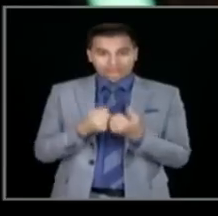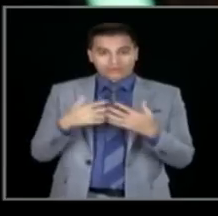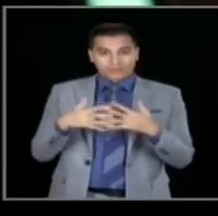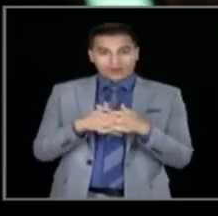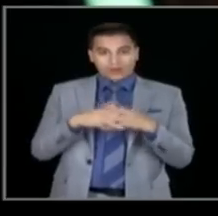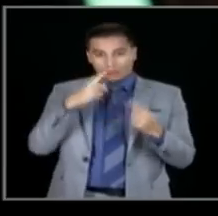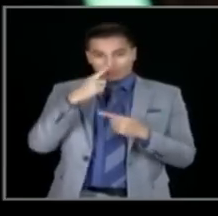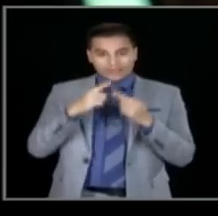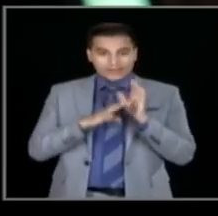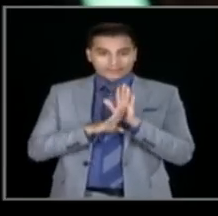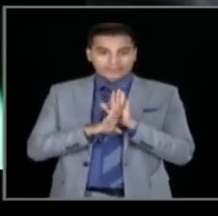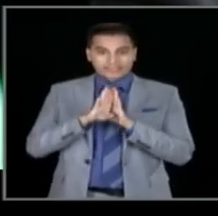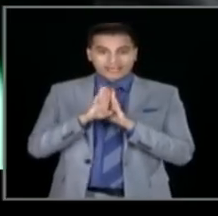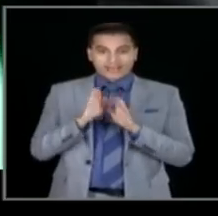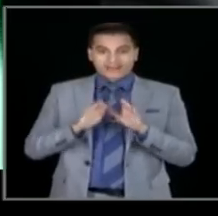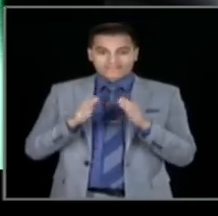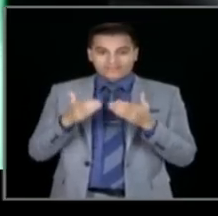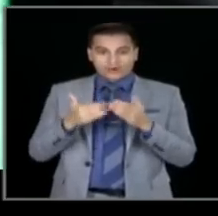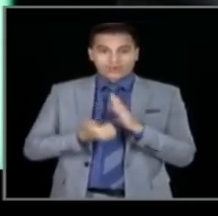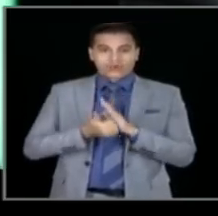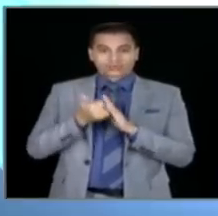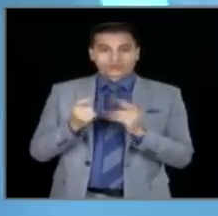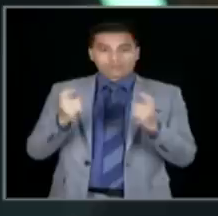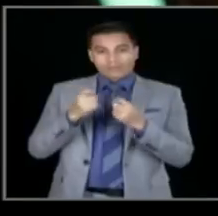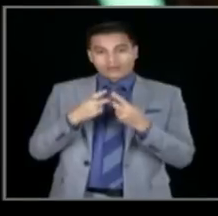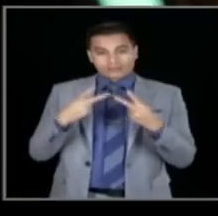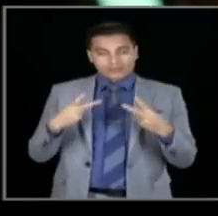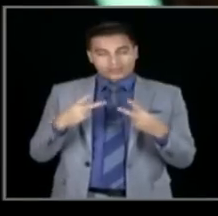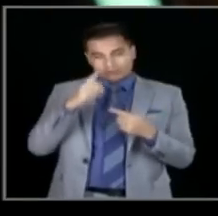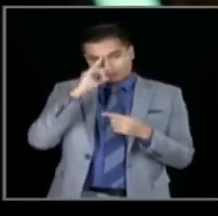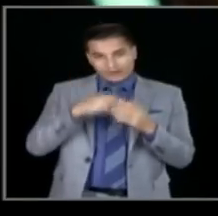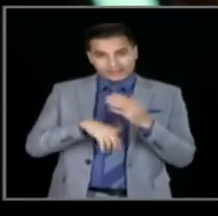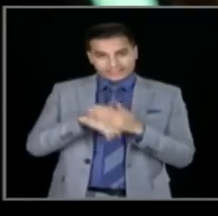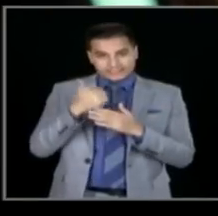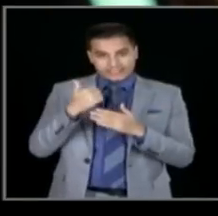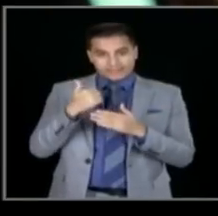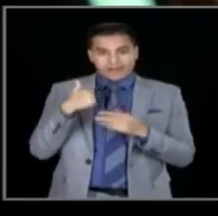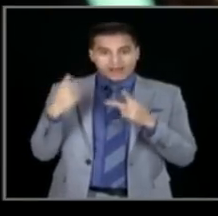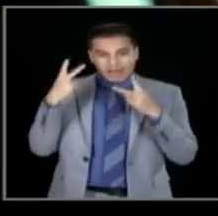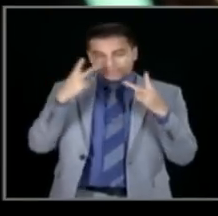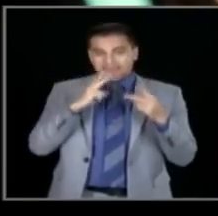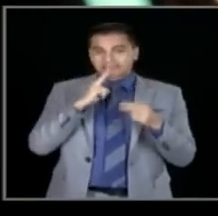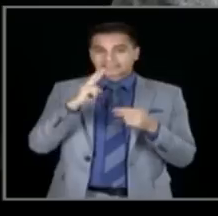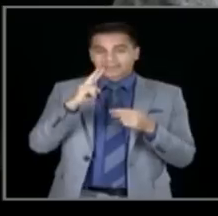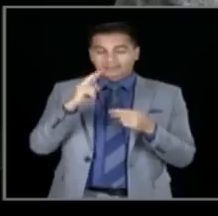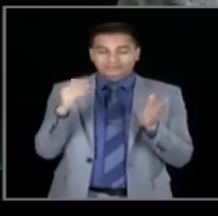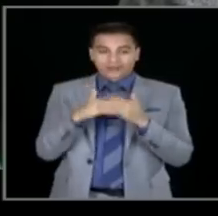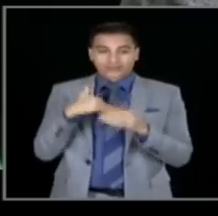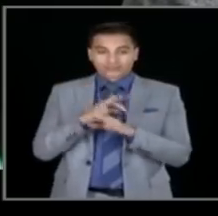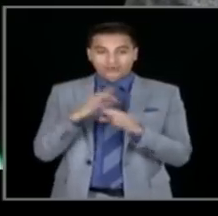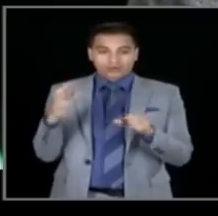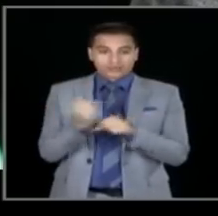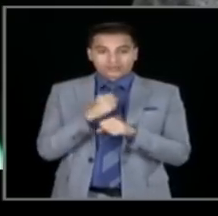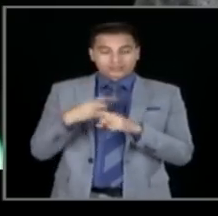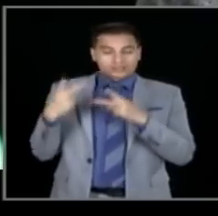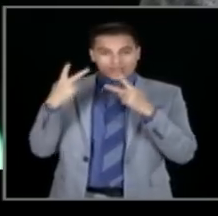وان انقلها لزمايلي في بقيه الفريق، وان شاء الله هنوصل للمباراه النهائي. العباقره بالنسبه لي حلم من 7 سنين، فانا اشوف نفسي بحققه شعور مختلط